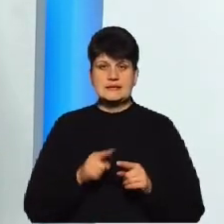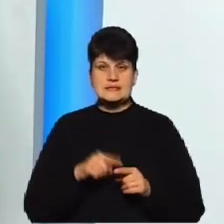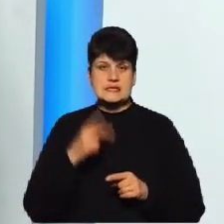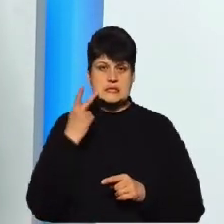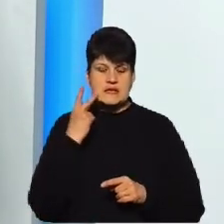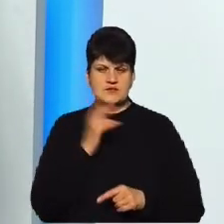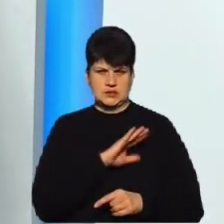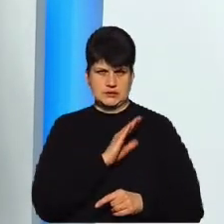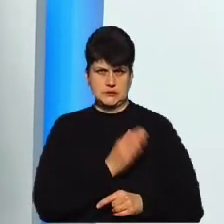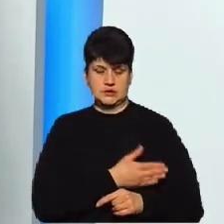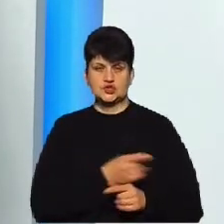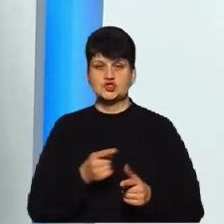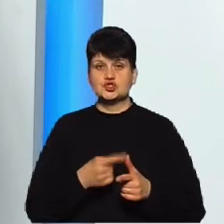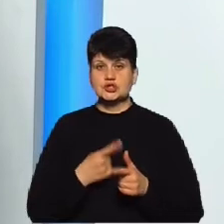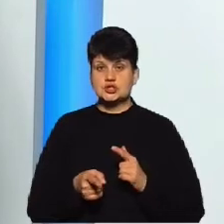сильніші, ніж